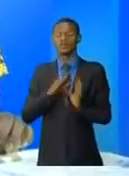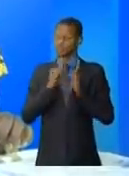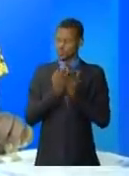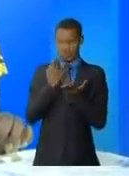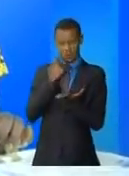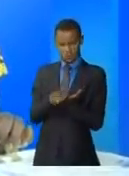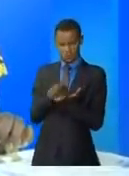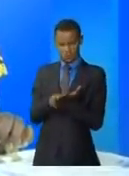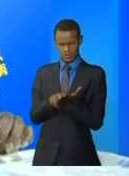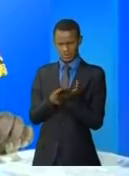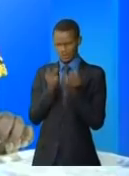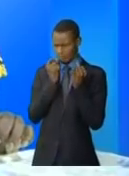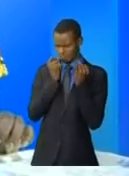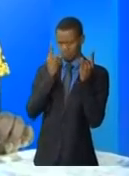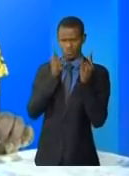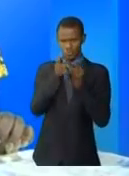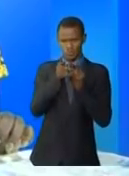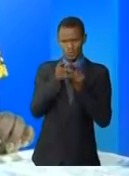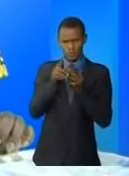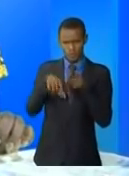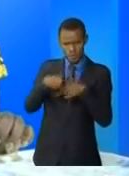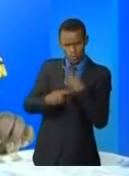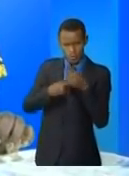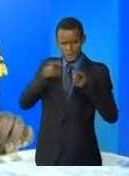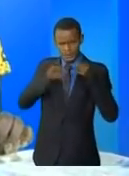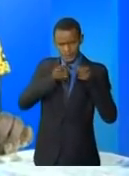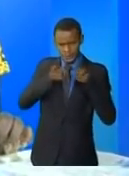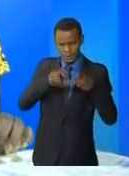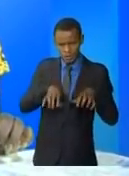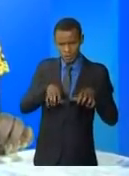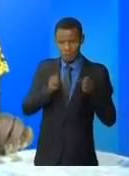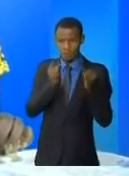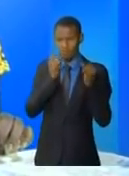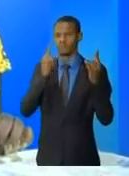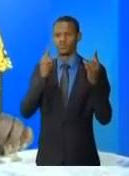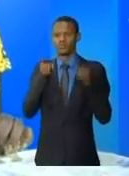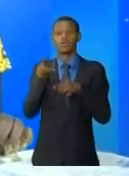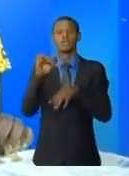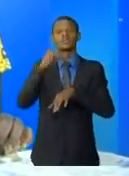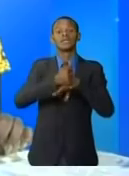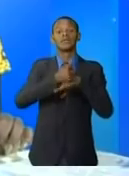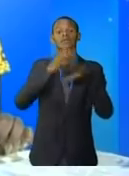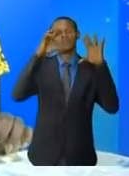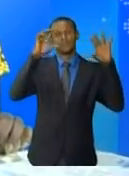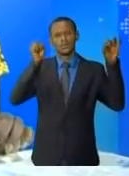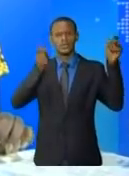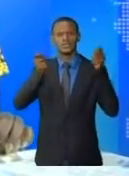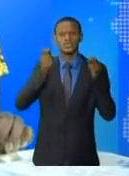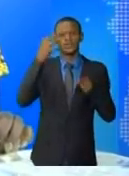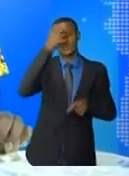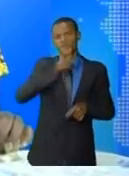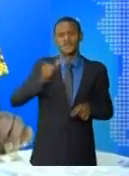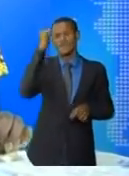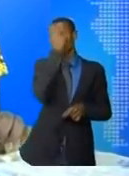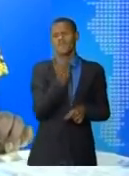une diplomatie agissante, redoré le blason de notre cher pays. Nous ne doutons pas un seul instant